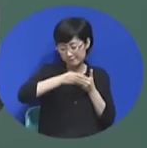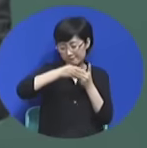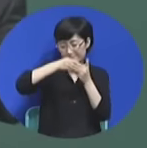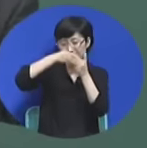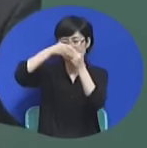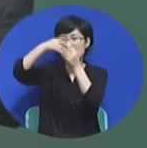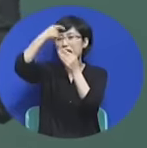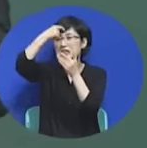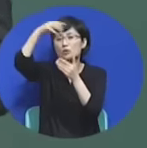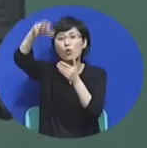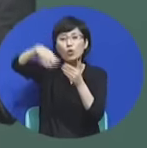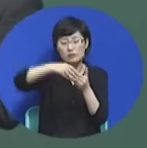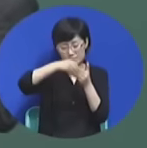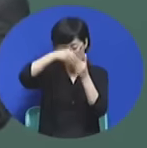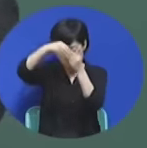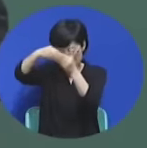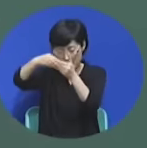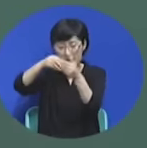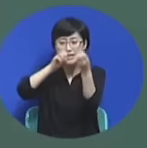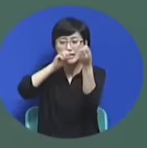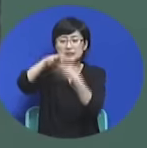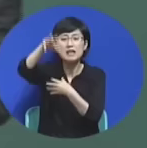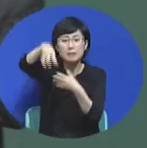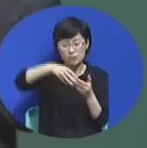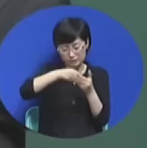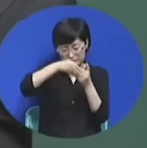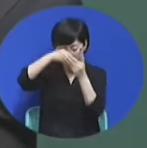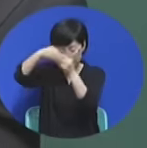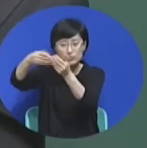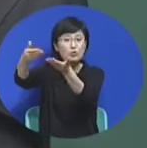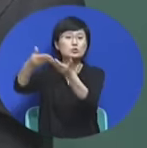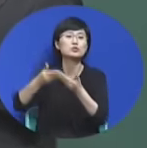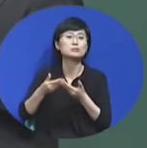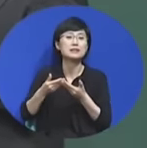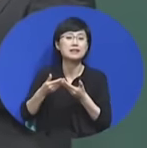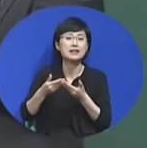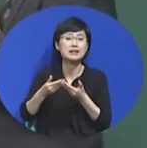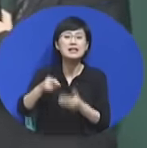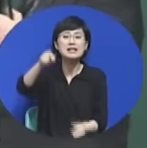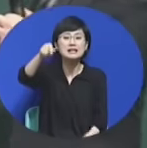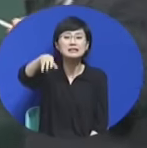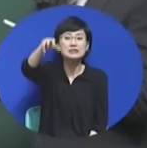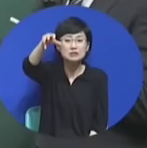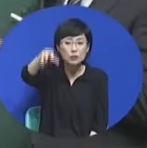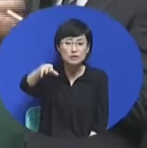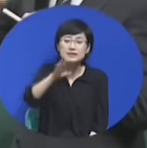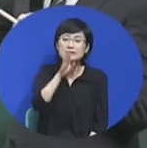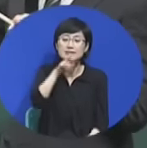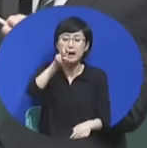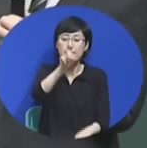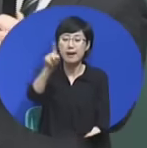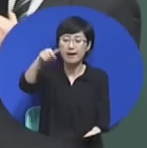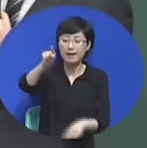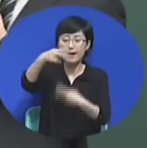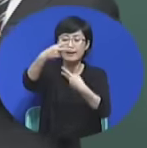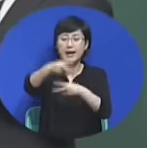가시는 거예요. 是神把你们推向 응답의 현장으로 몰고 가신다니까요. 是把你们推向 그것이 바로 마가다라빵의 은혜예요.